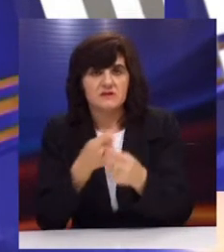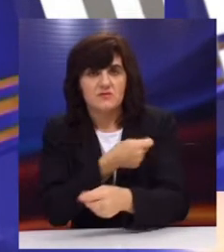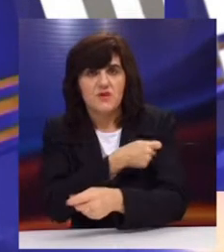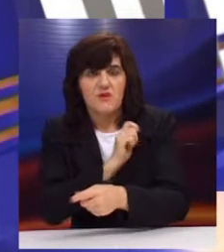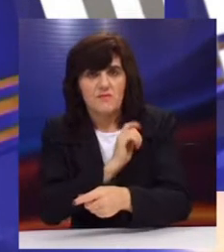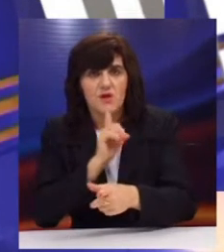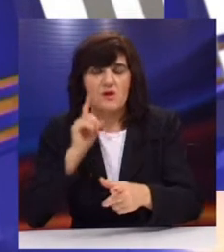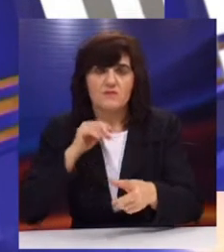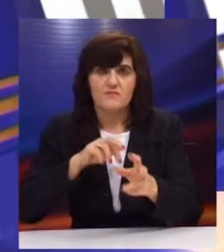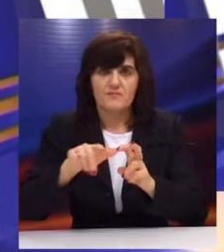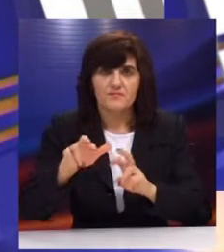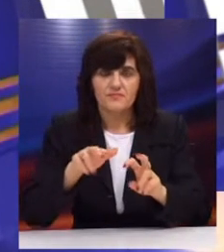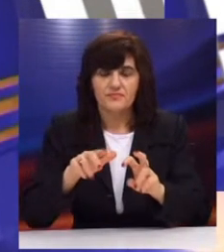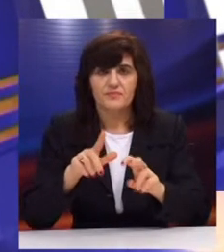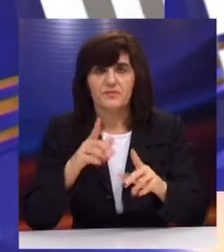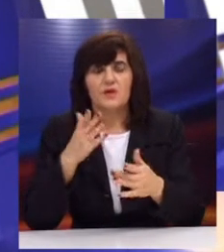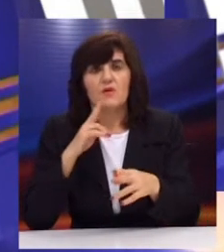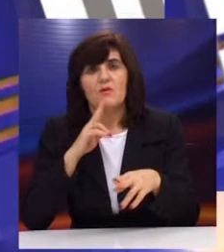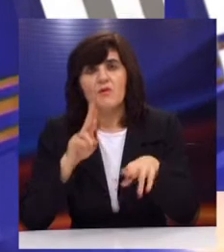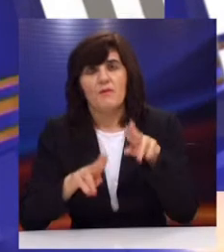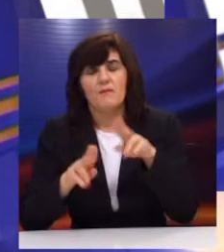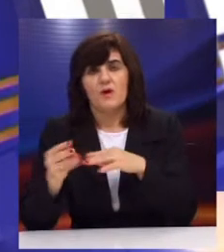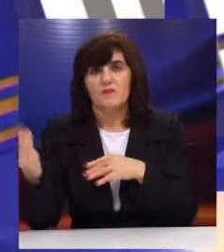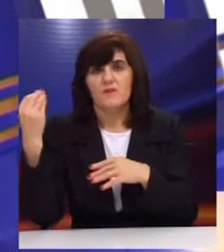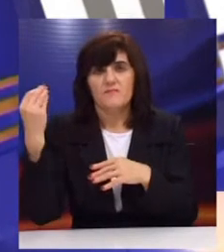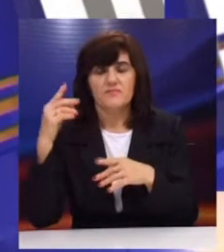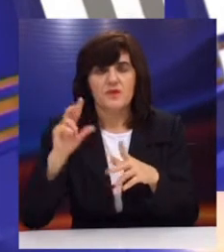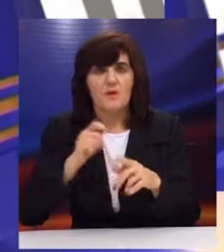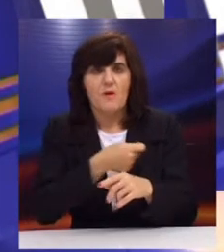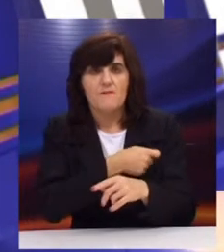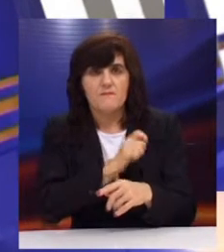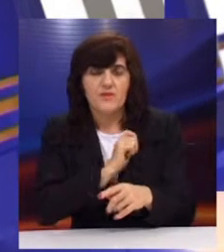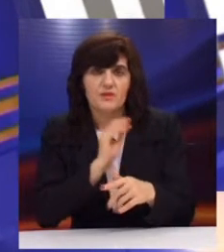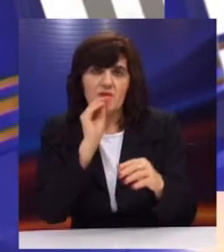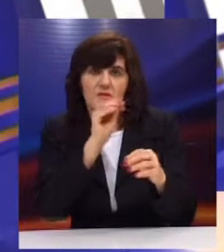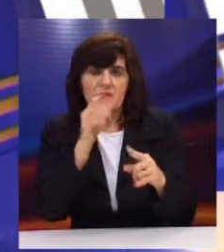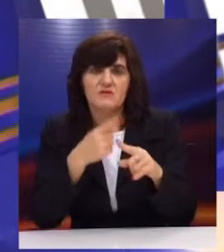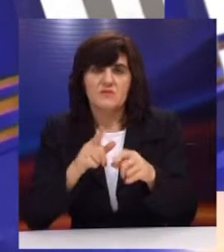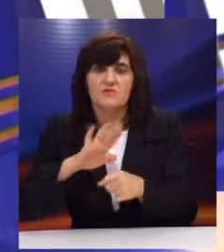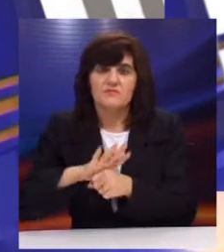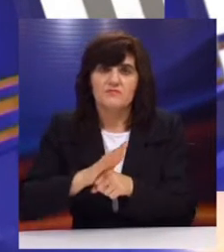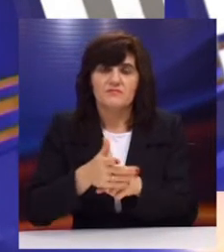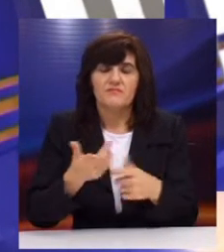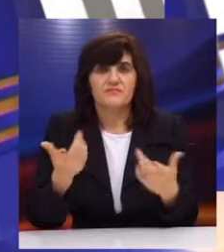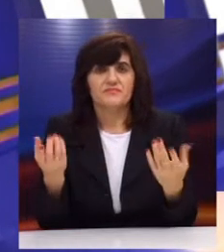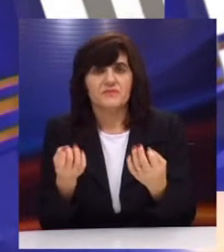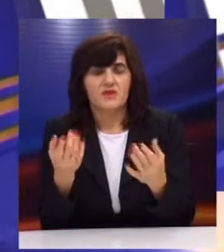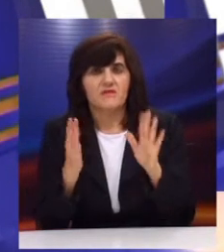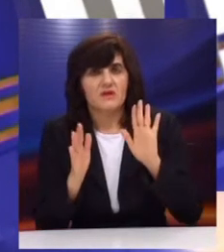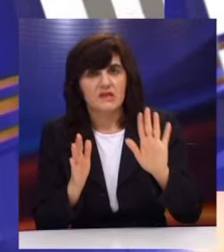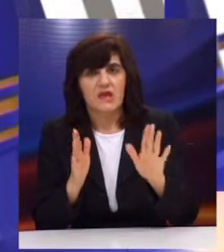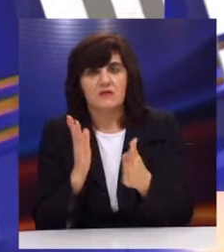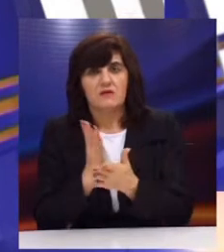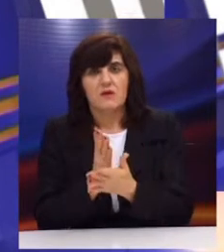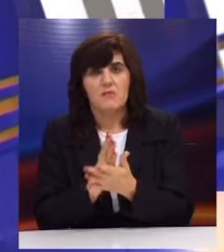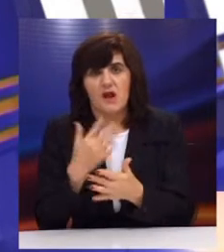upravom postupamo. Ponekad dobijemo čak prijevu od same policijske uprave i onda zajednički nastupamo. Takvi slučajeve smo